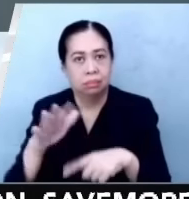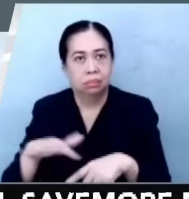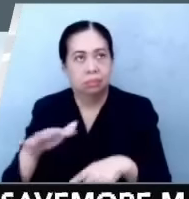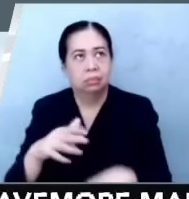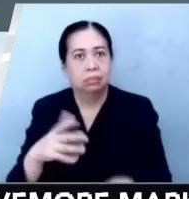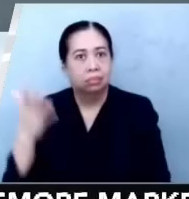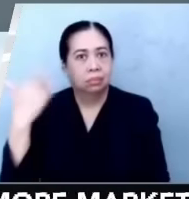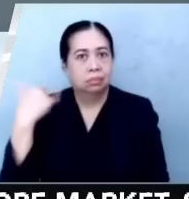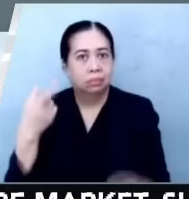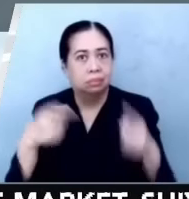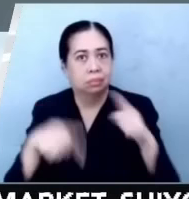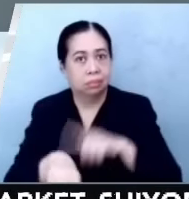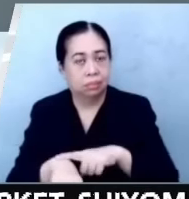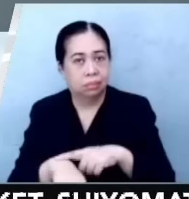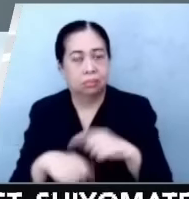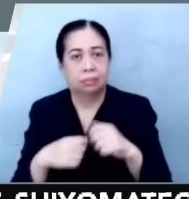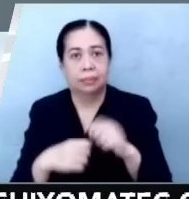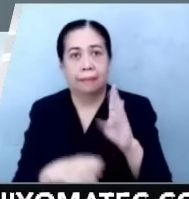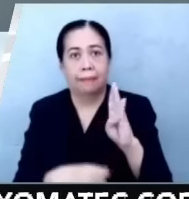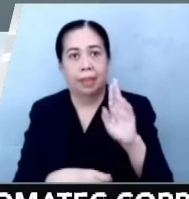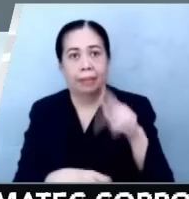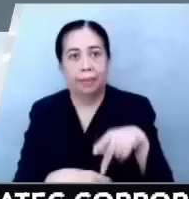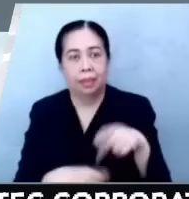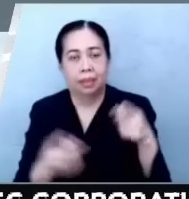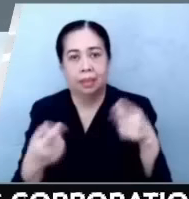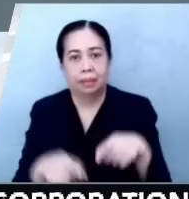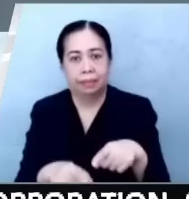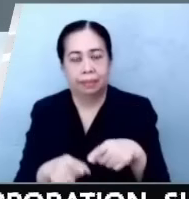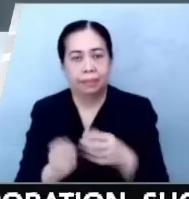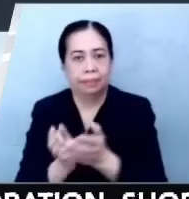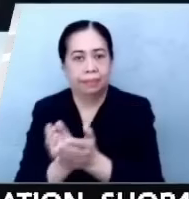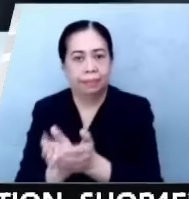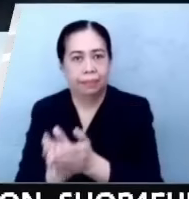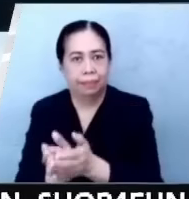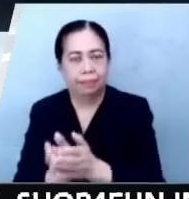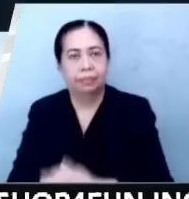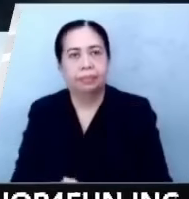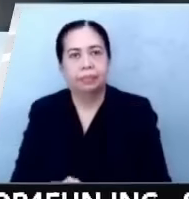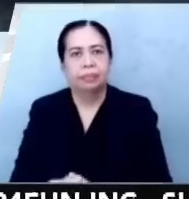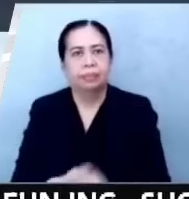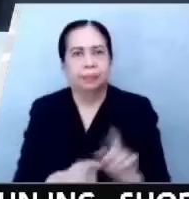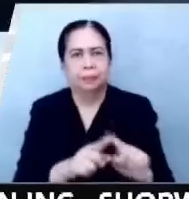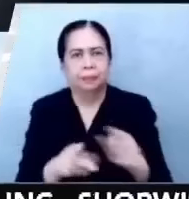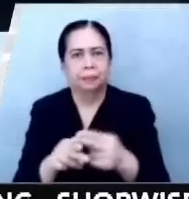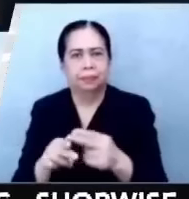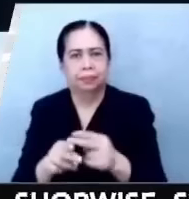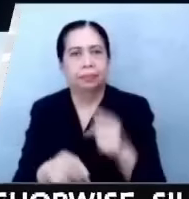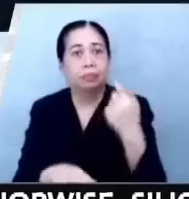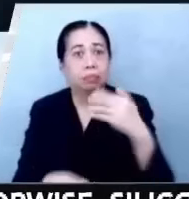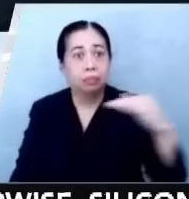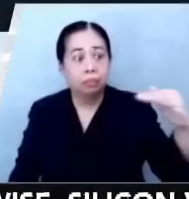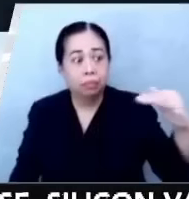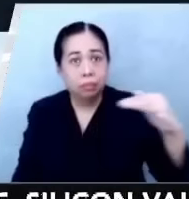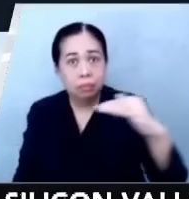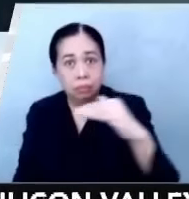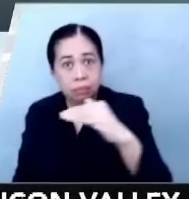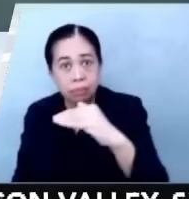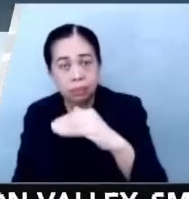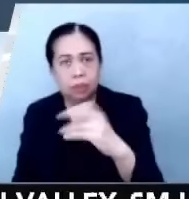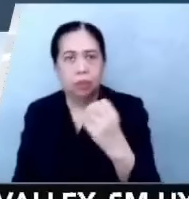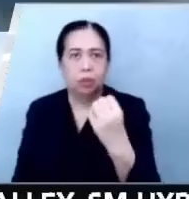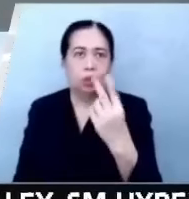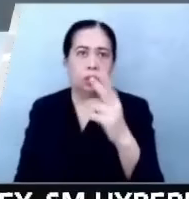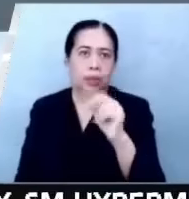ng BRP Cape Engano and BRP Bagakay, dumaan lang ito with a distance of 12 nautical miles away